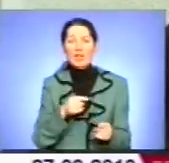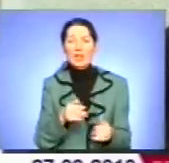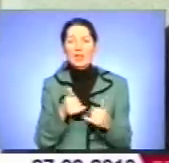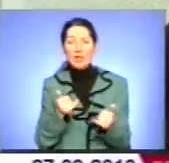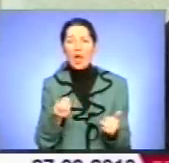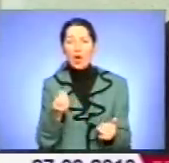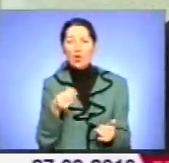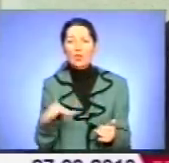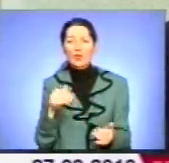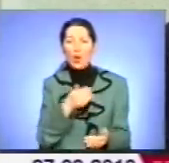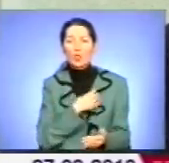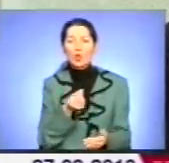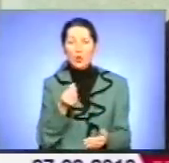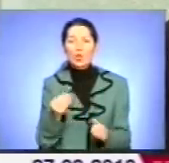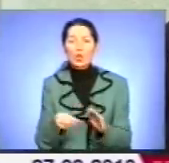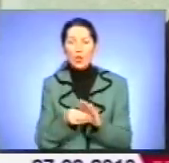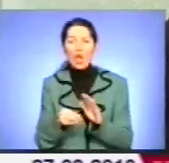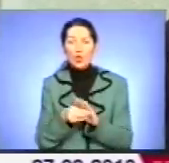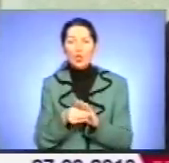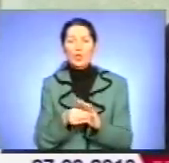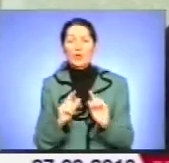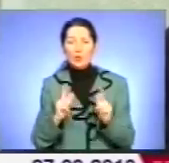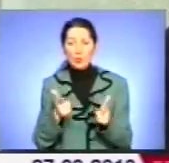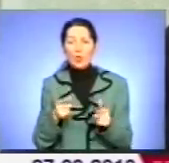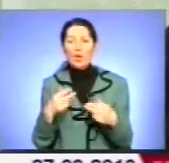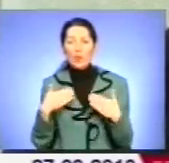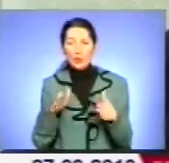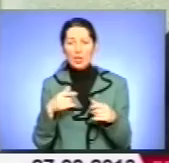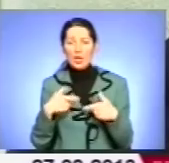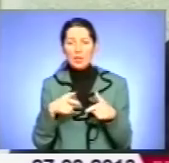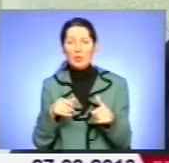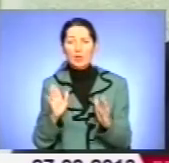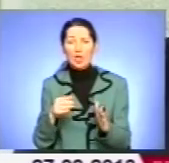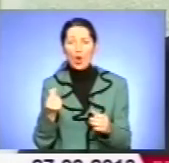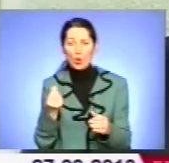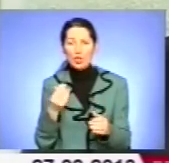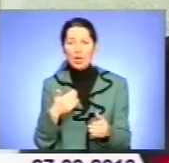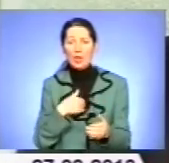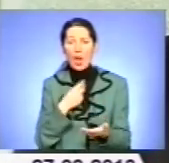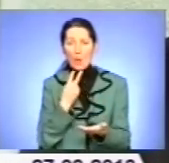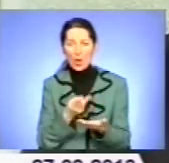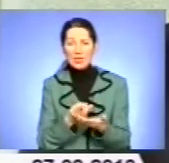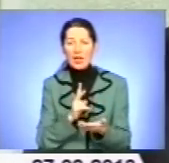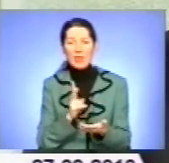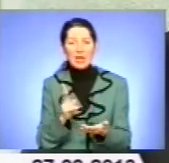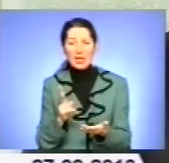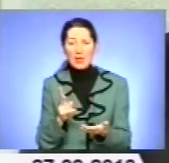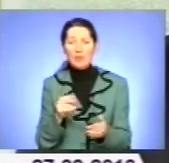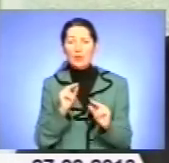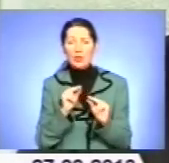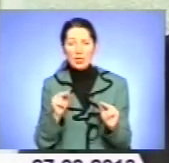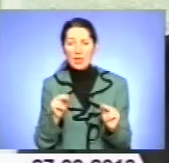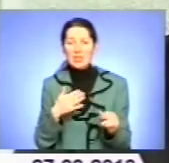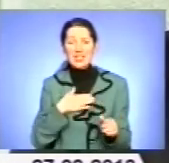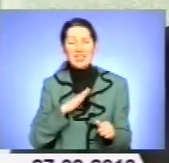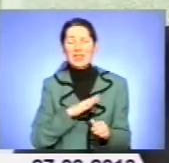глядати гроші, і вступні екзамени, і випускні екзамени, все гроші. Я показав просто, на мою думку, яким викладач наш не